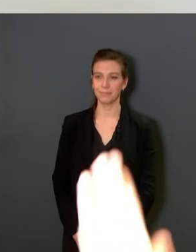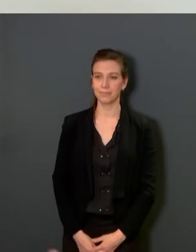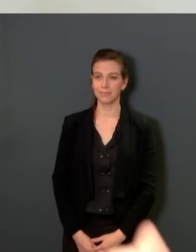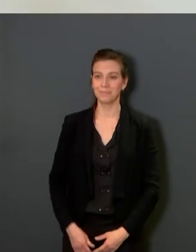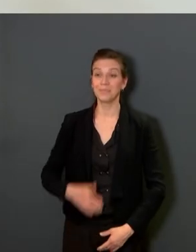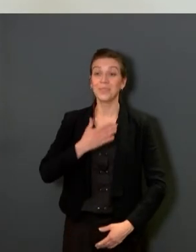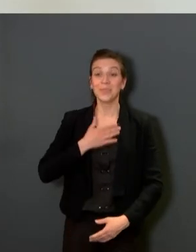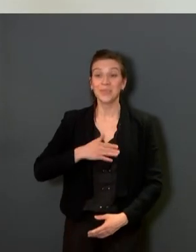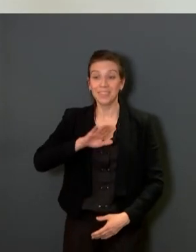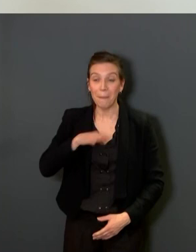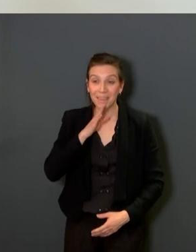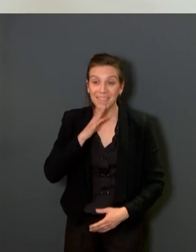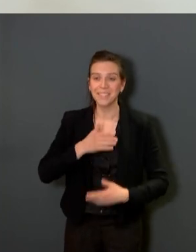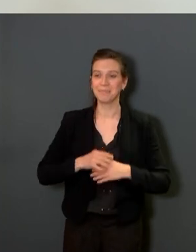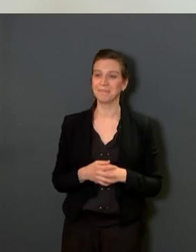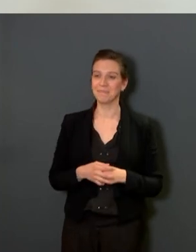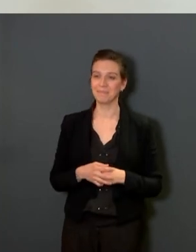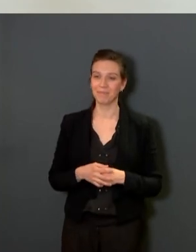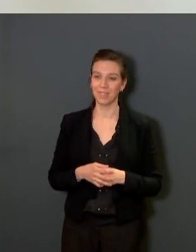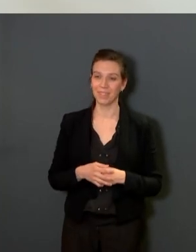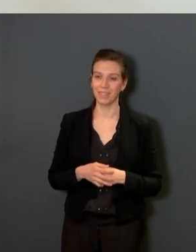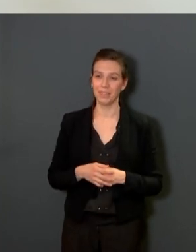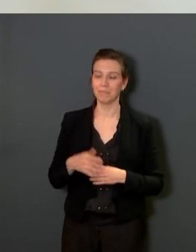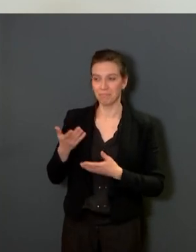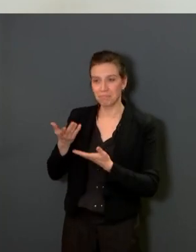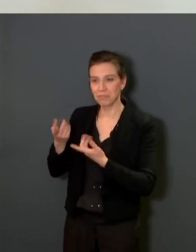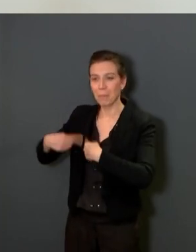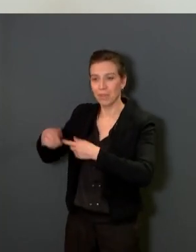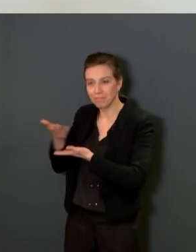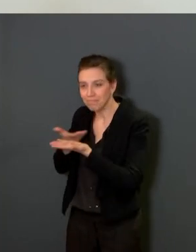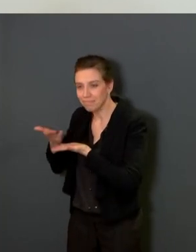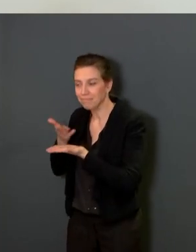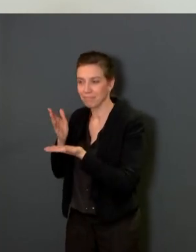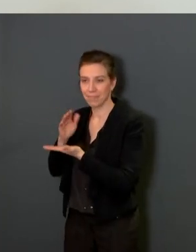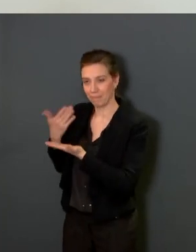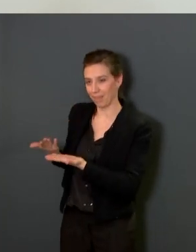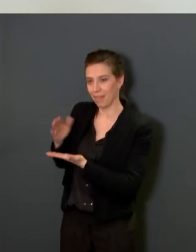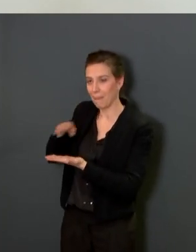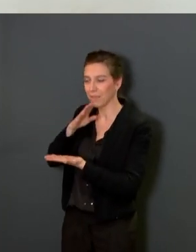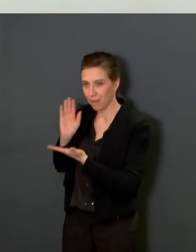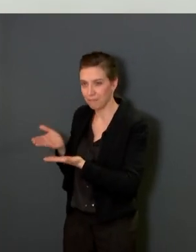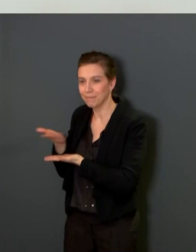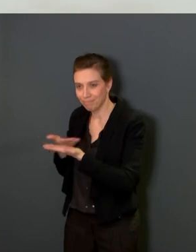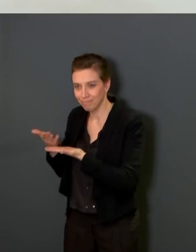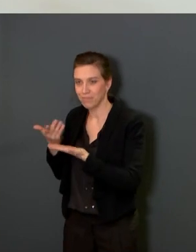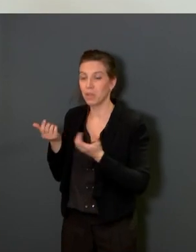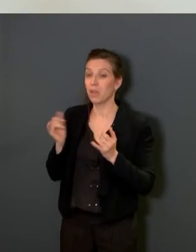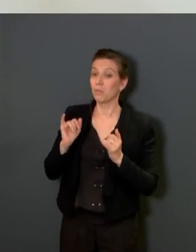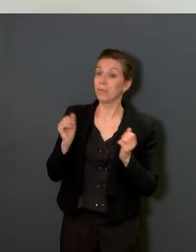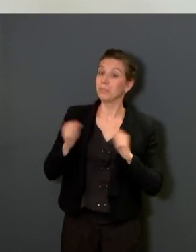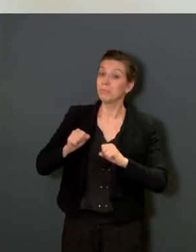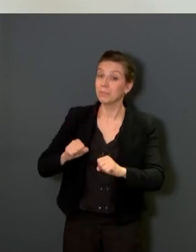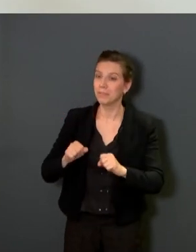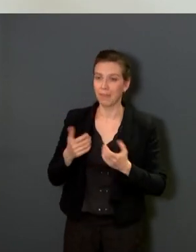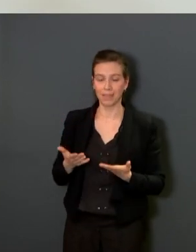Goedenamiddag. We hebben in het overlegcomité deze namiddag niet de beslissing genomen die we dachten te nemen.